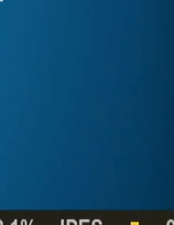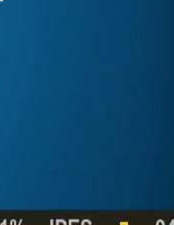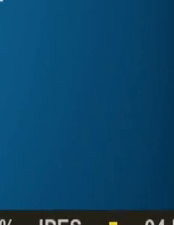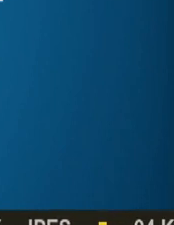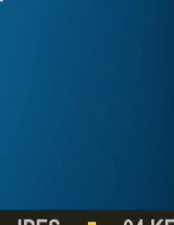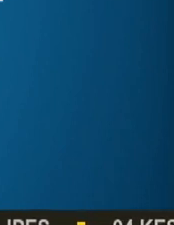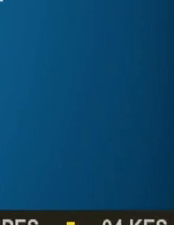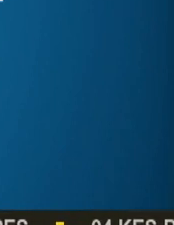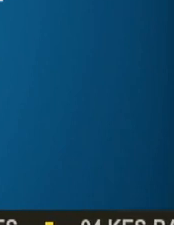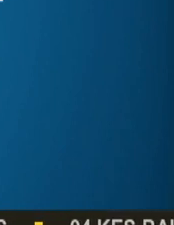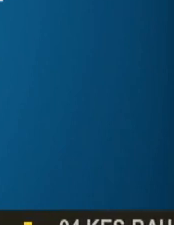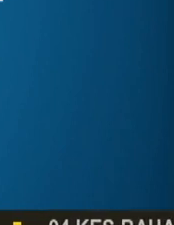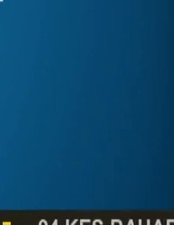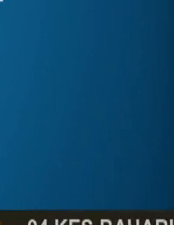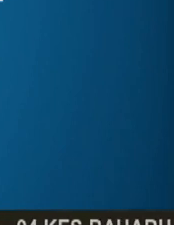ogos